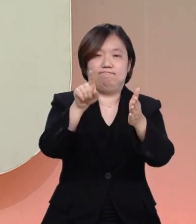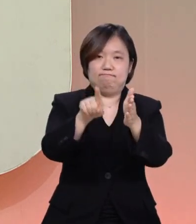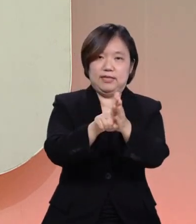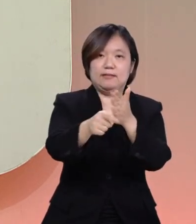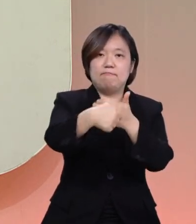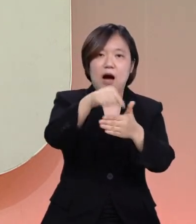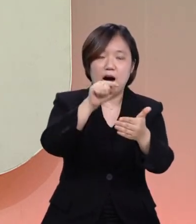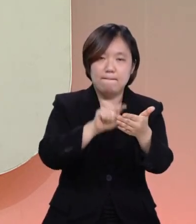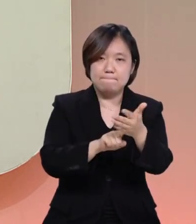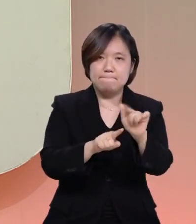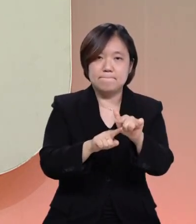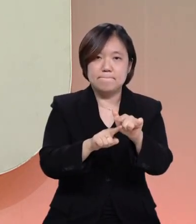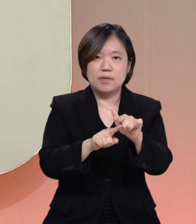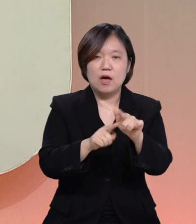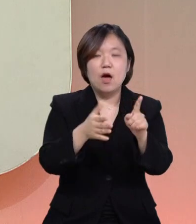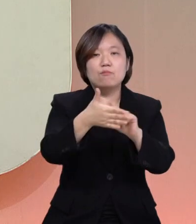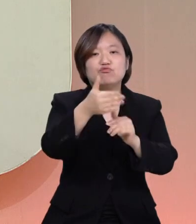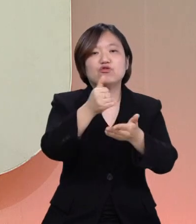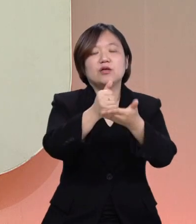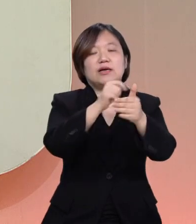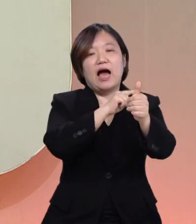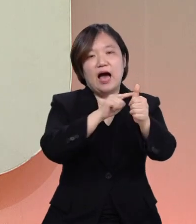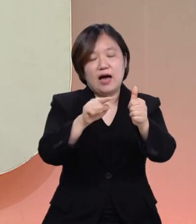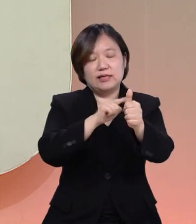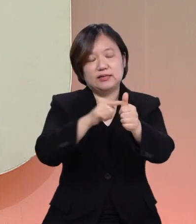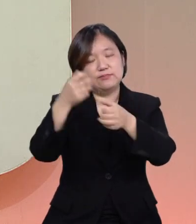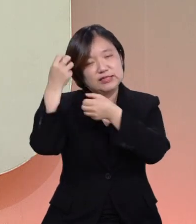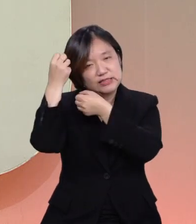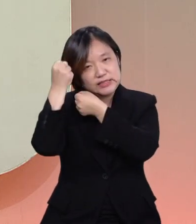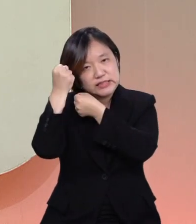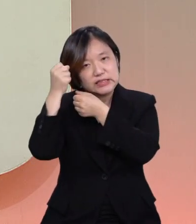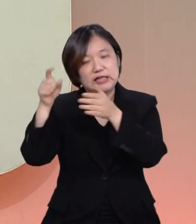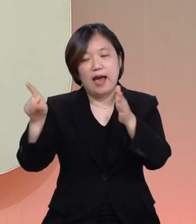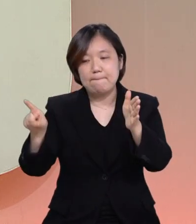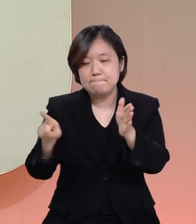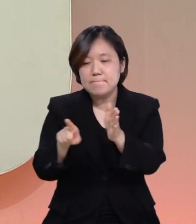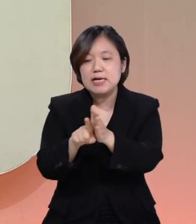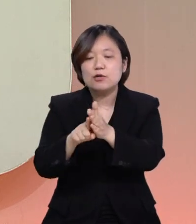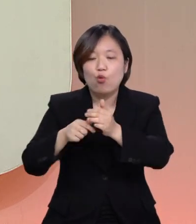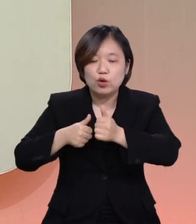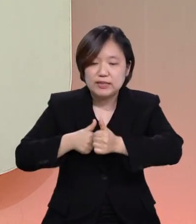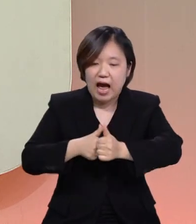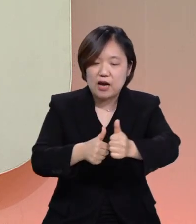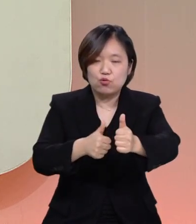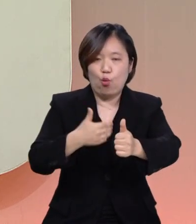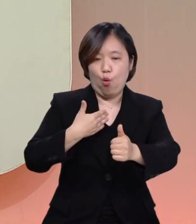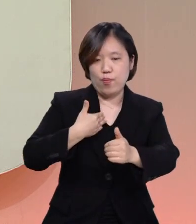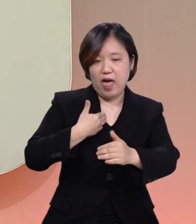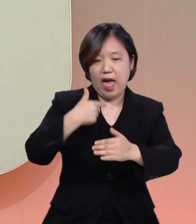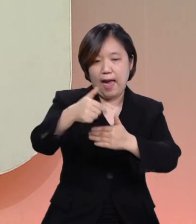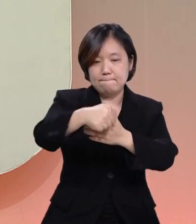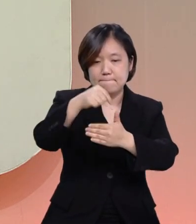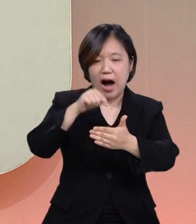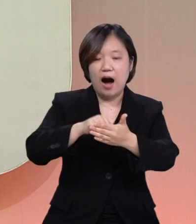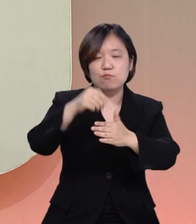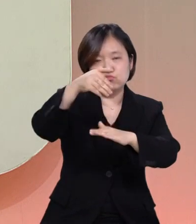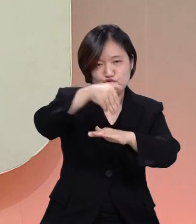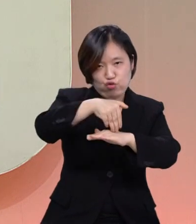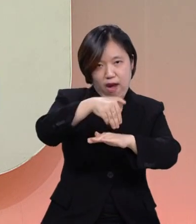의지하고 부처님의 가르침에 의지하고이 내 마음 내 마음에 의지하면서